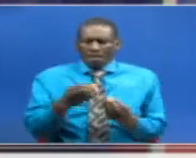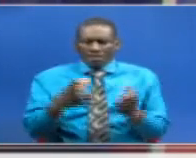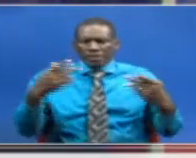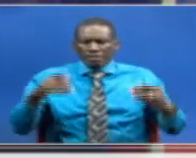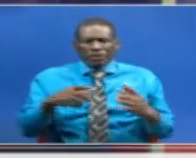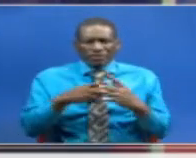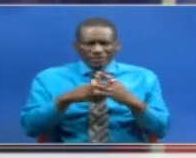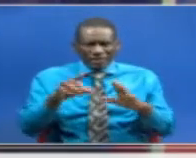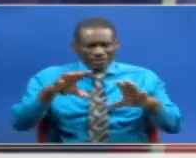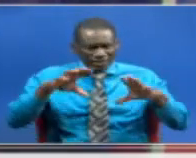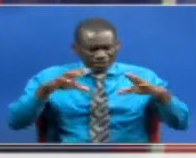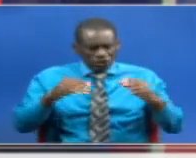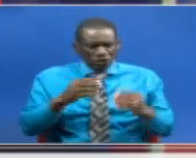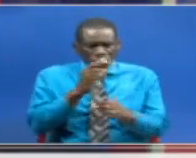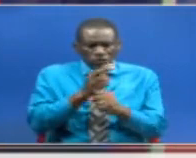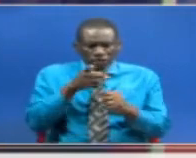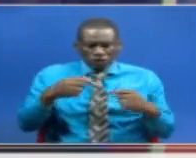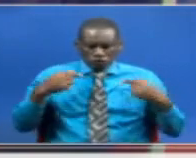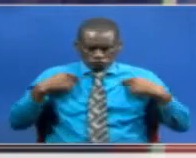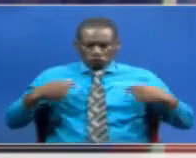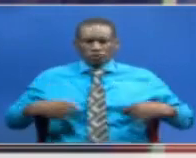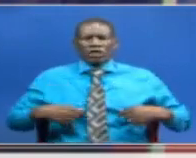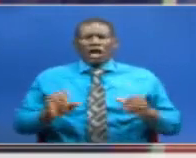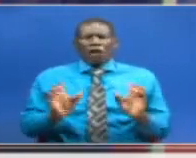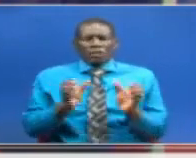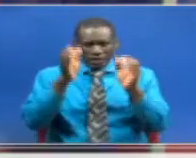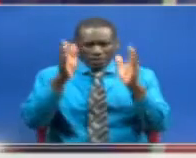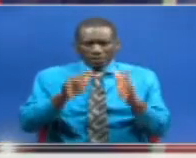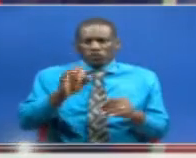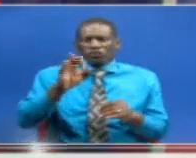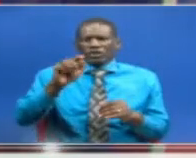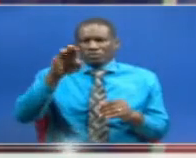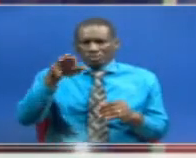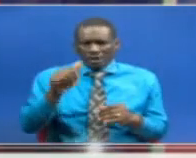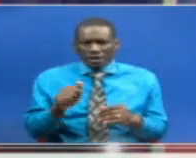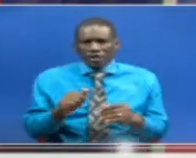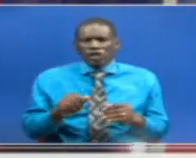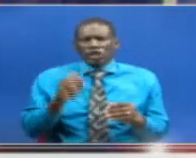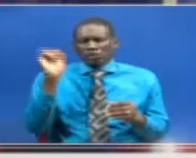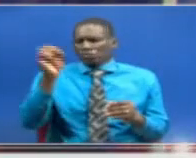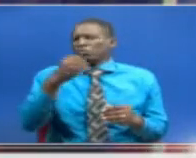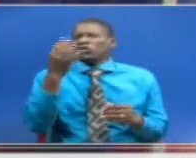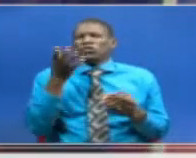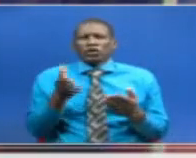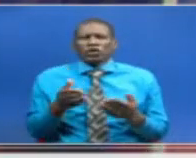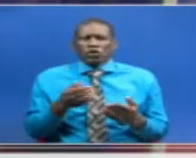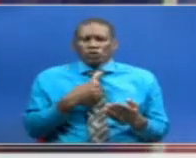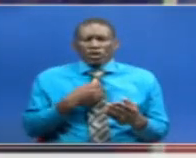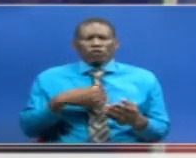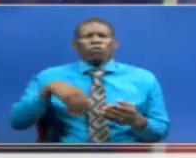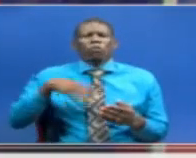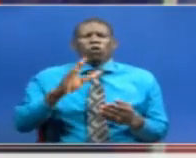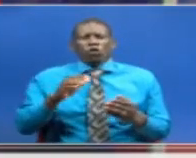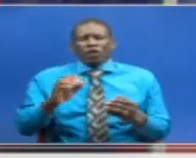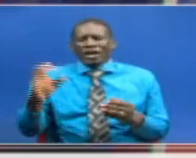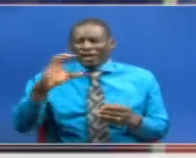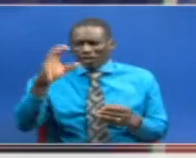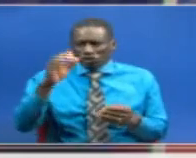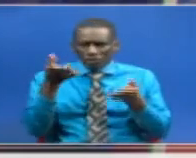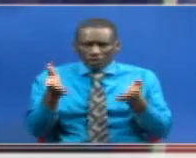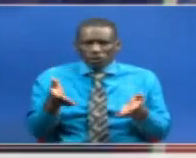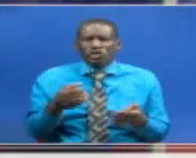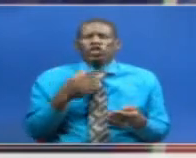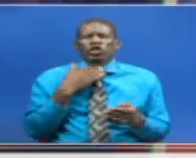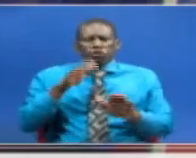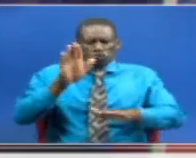kukumbatia. Na kama anavyotueleza mwanahabari wetu Fatma Bugu katika makala ya Ulimbwende, kumekuwa na ongezeko la wateja wanaotaka